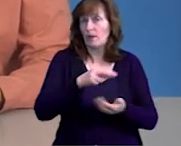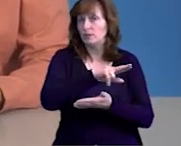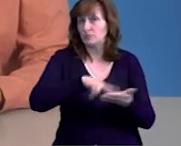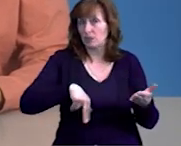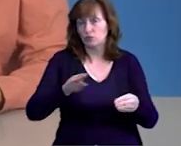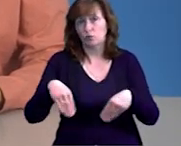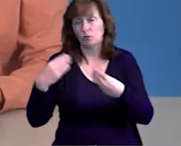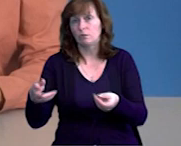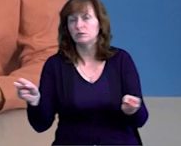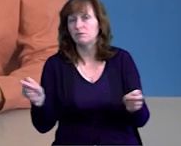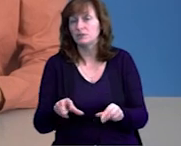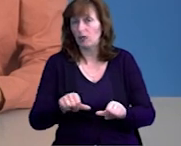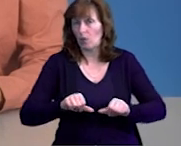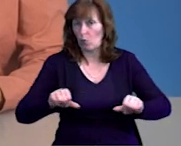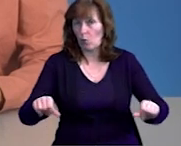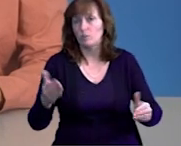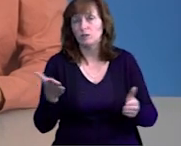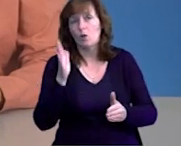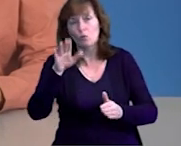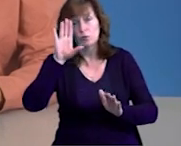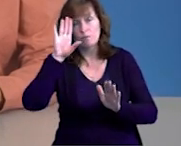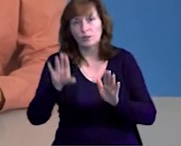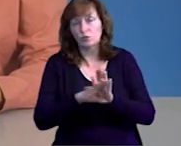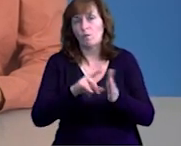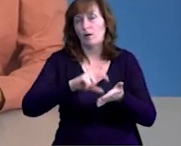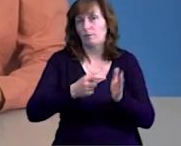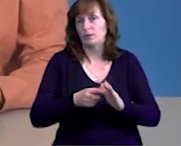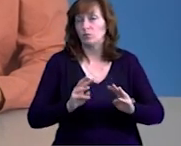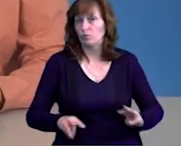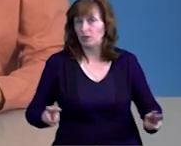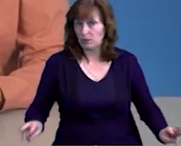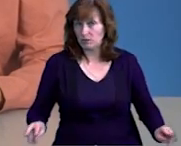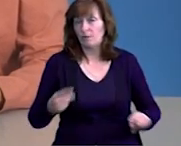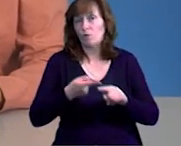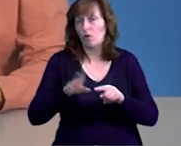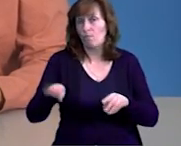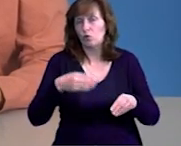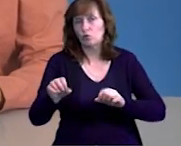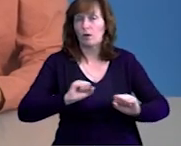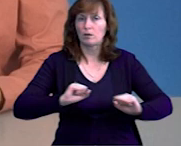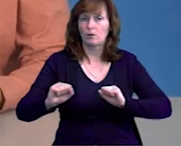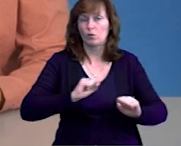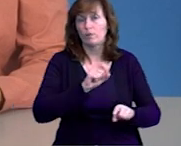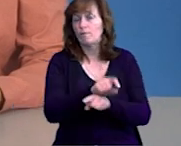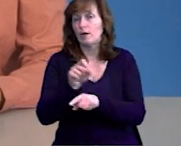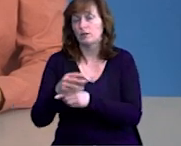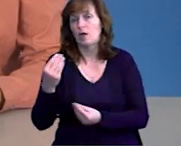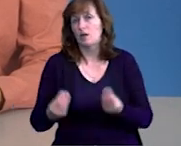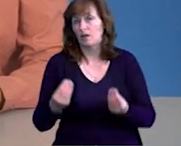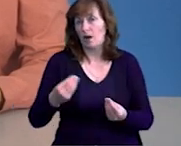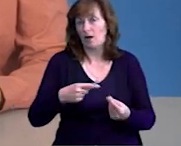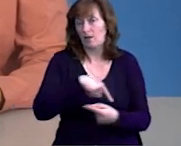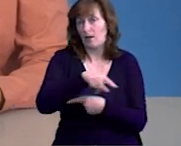ліцензію. Її надаватиме спеціальна комісія, яка буде підпорядковуватися Кабінету міністрів. Саме вона і регулюватиме гральний